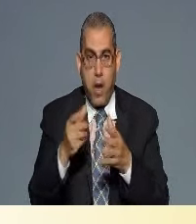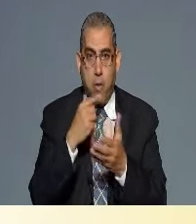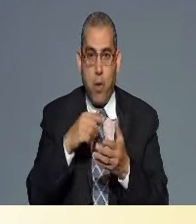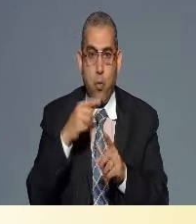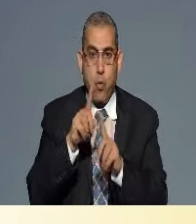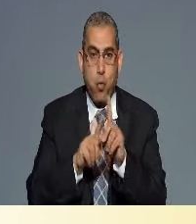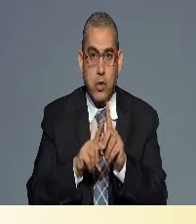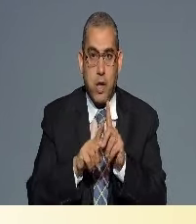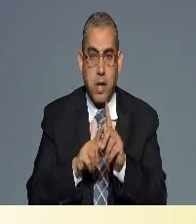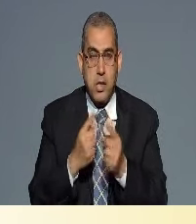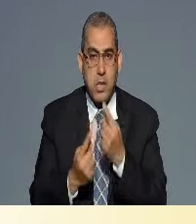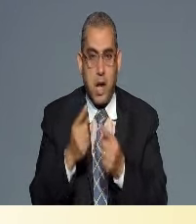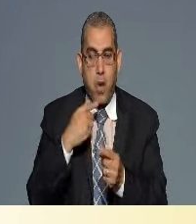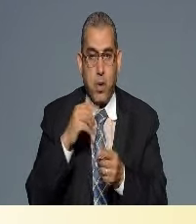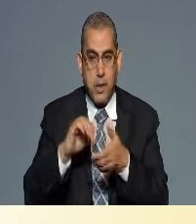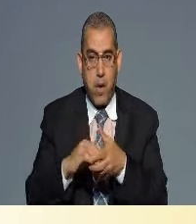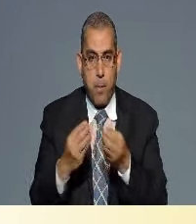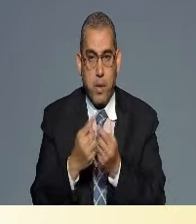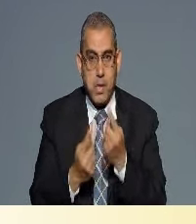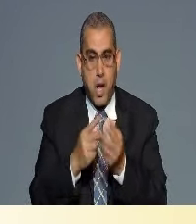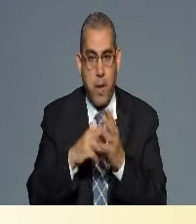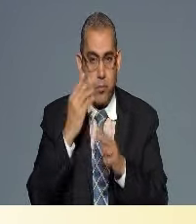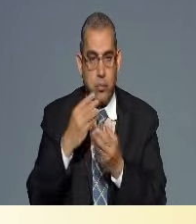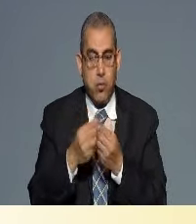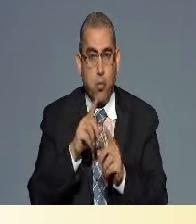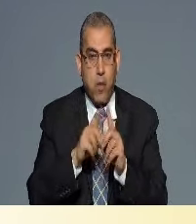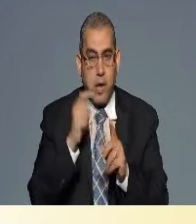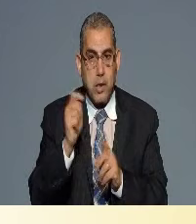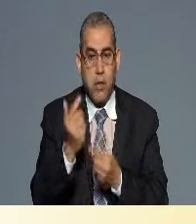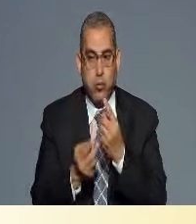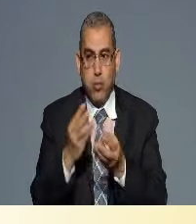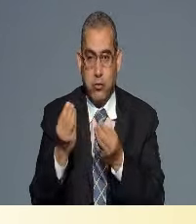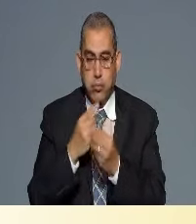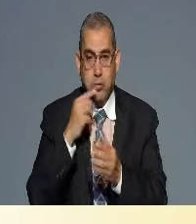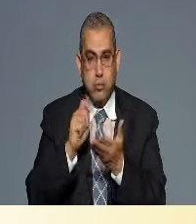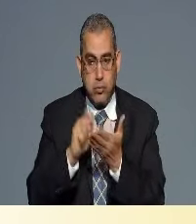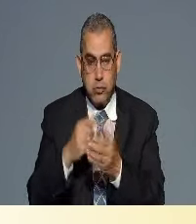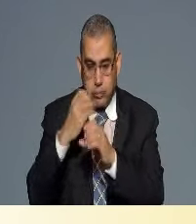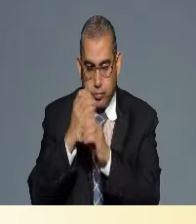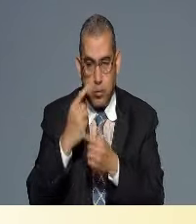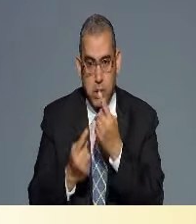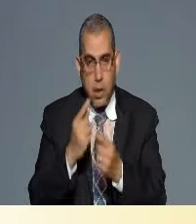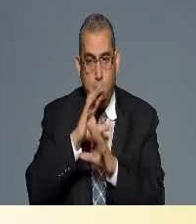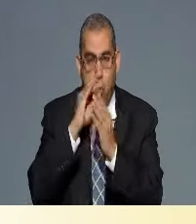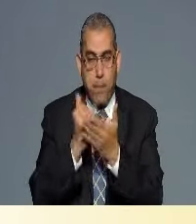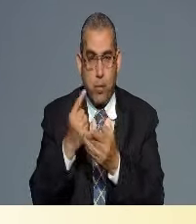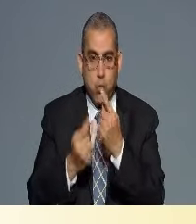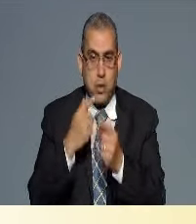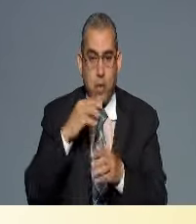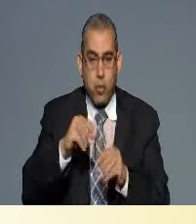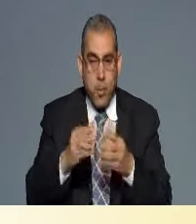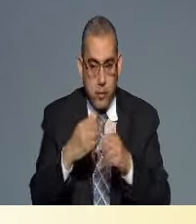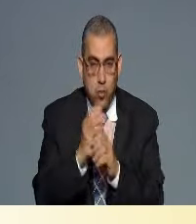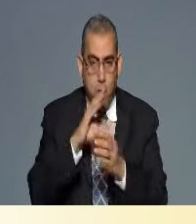على وزارة الزراعة والتعاون في زراعات الإكسار وتجارب التقاوي وتوفير واعتماد التقاوي، بحوث زراعية، تحليل تربة، إجراءات